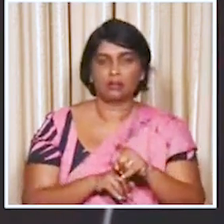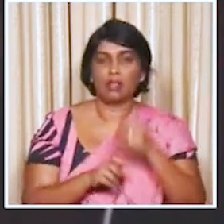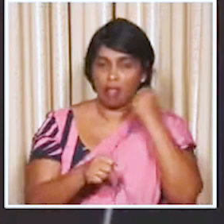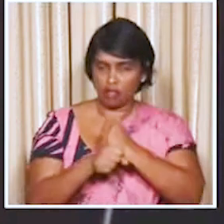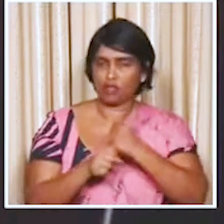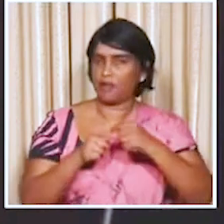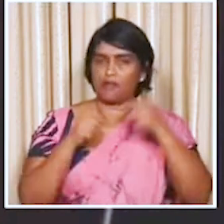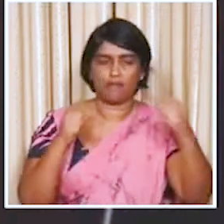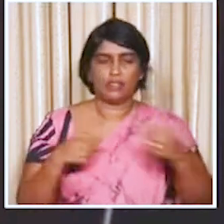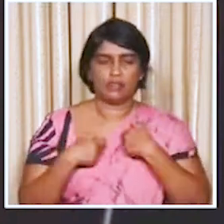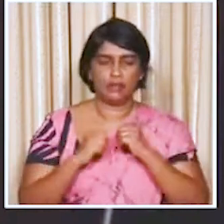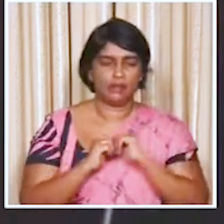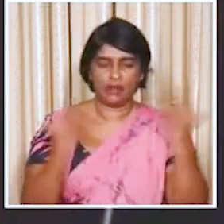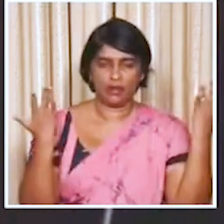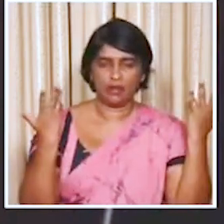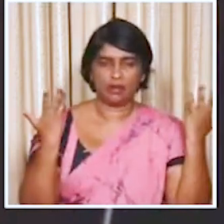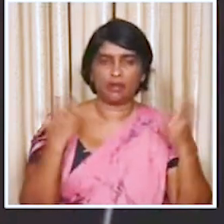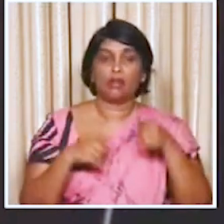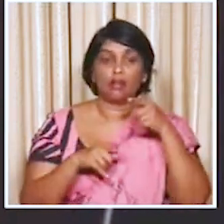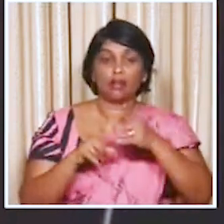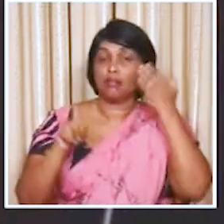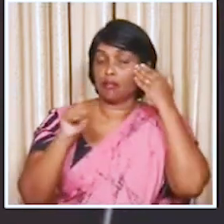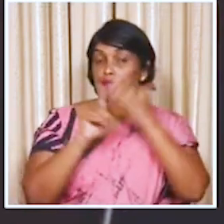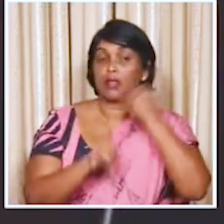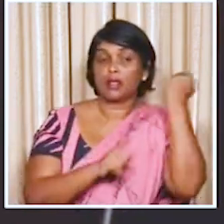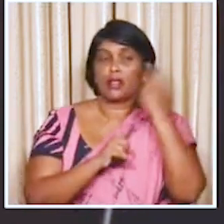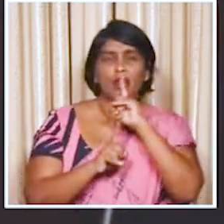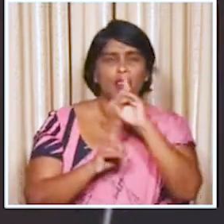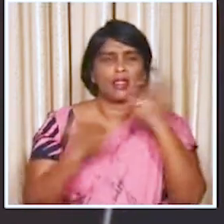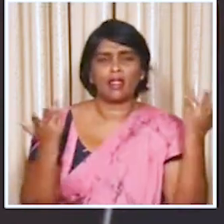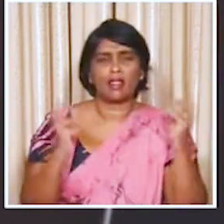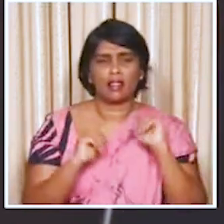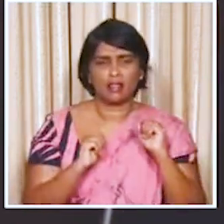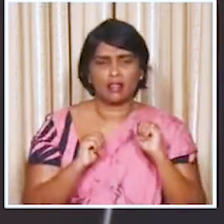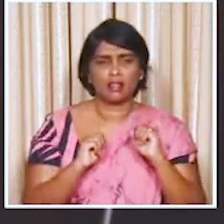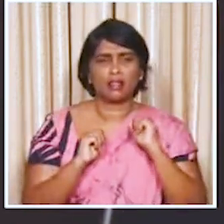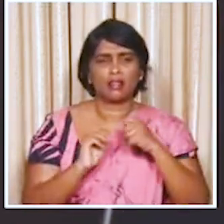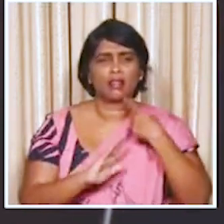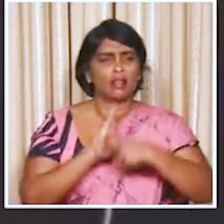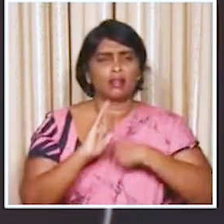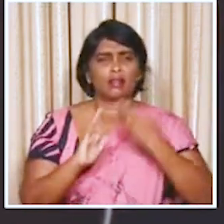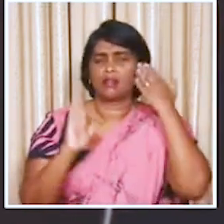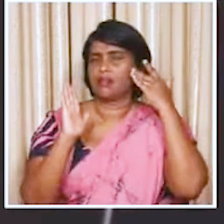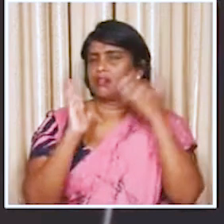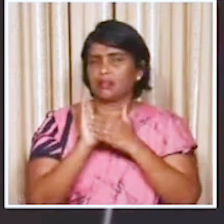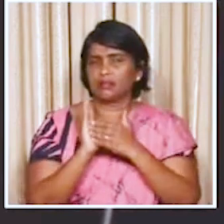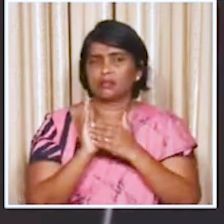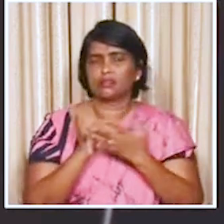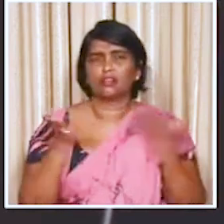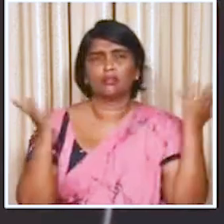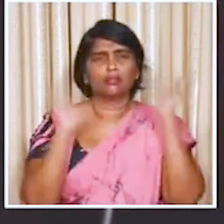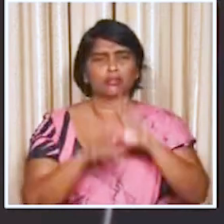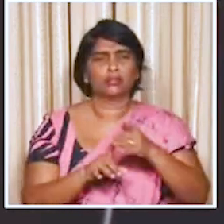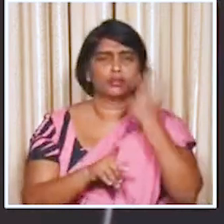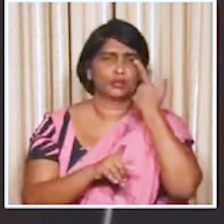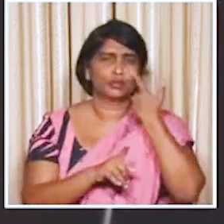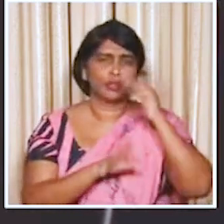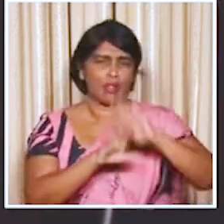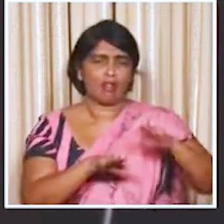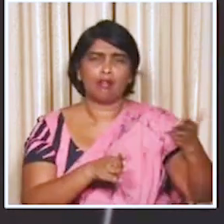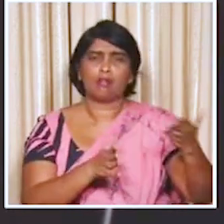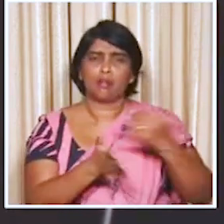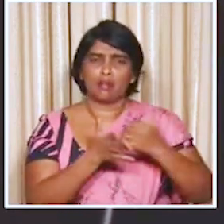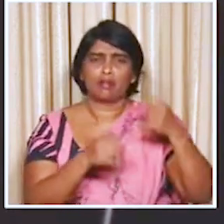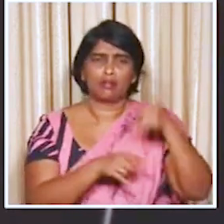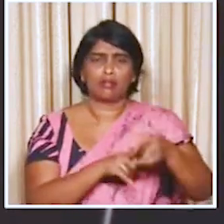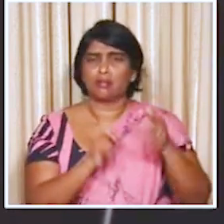dua itu wipaksha itu mata beda nne, meva gana kata agaran nette ay, ay me rata me kanta wo ini itu bahin nette me ahinsa ke dar dari antvela me